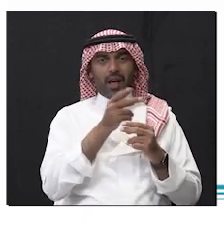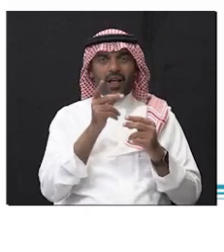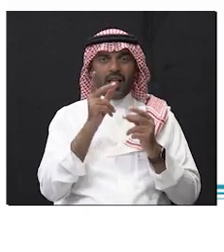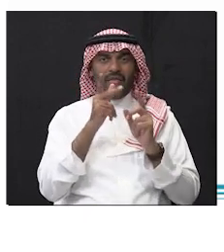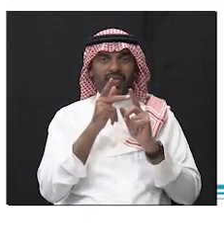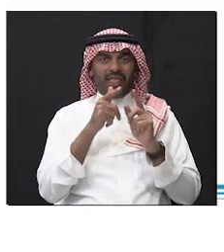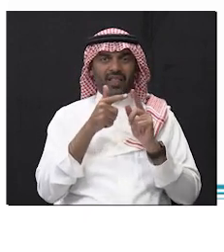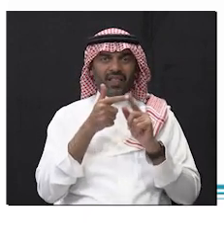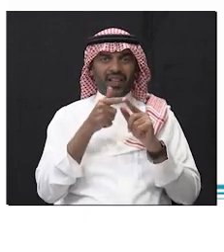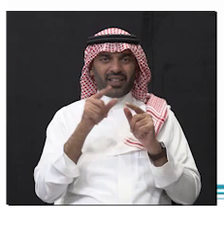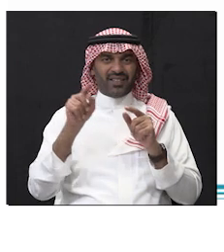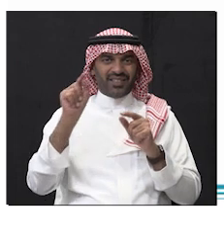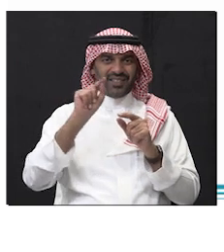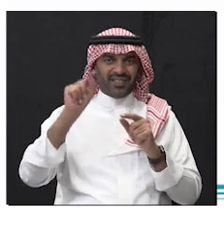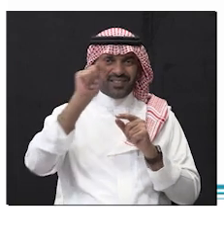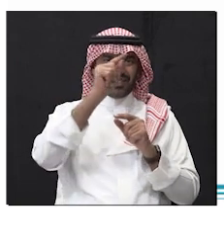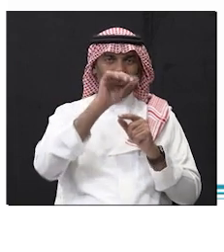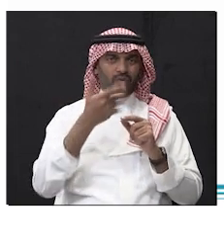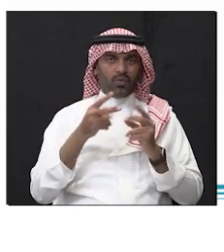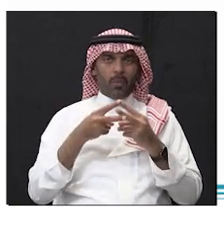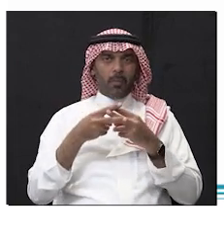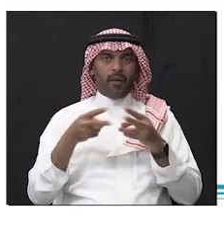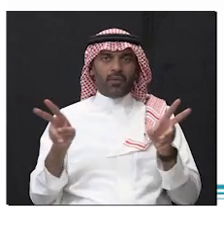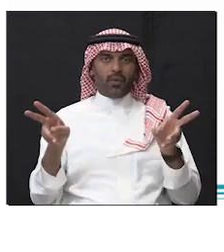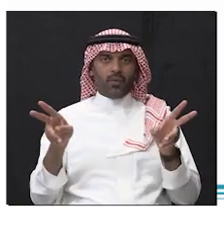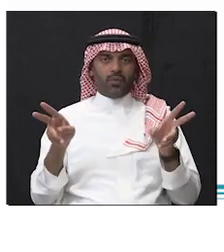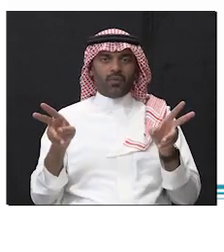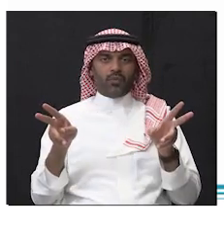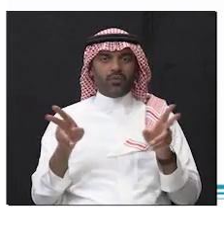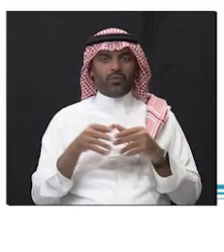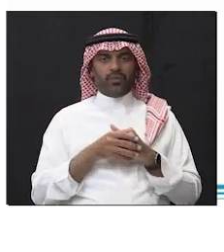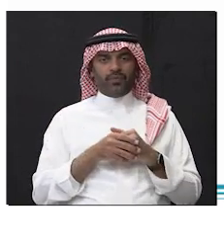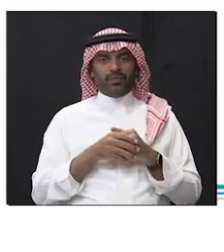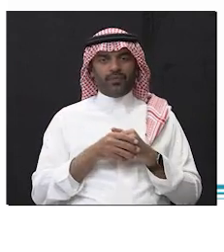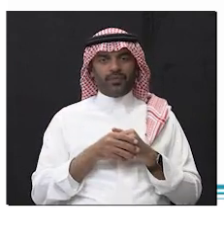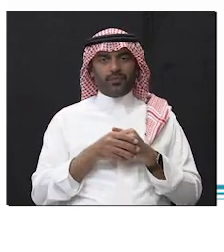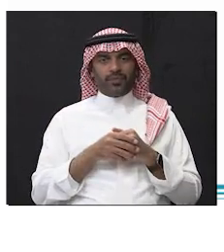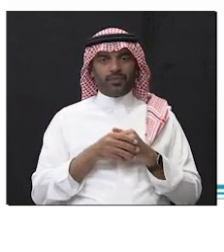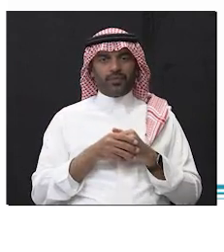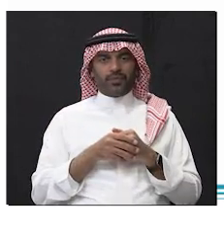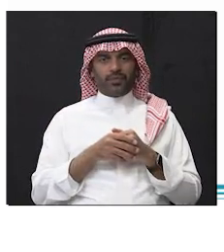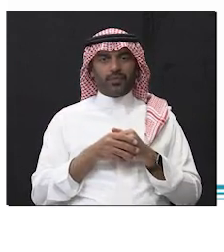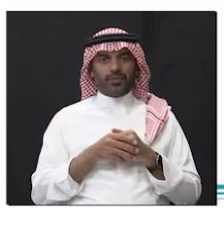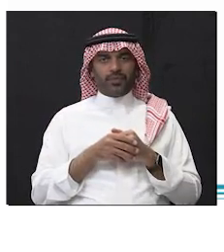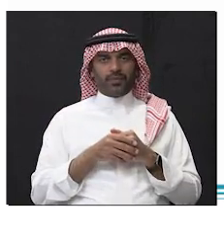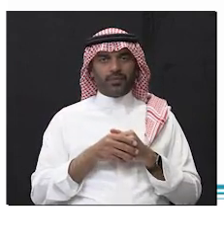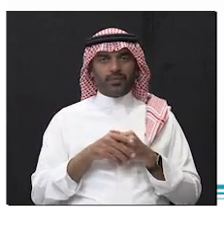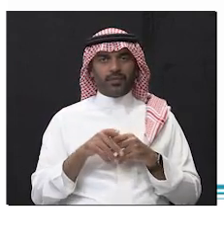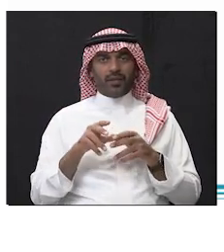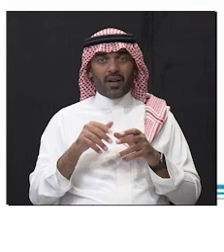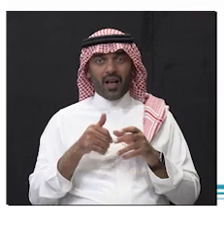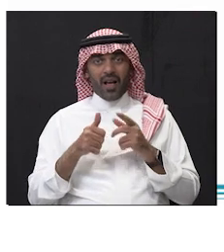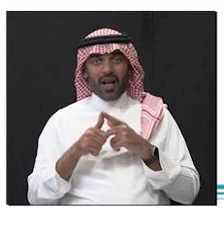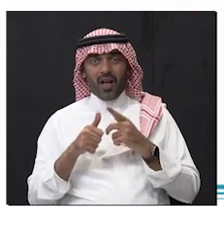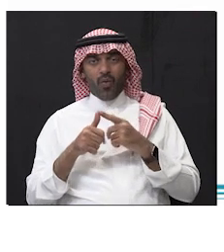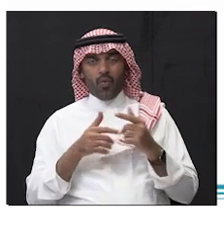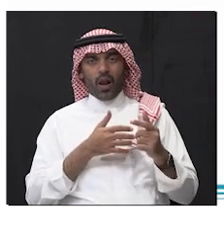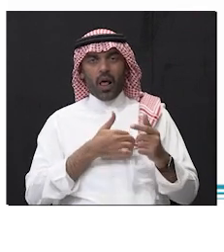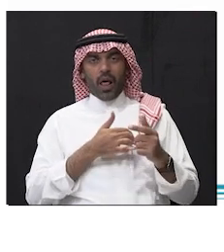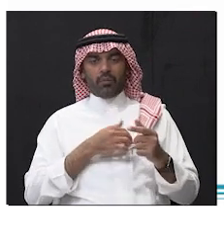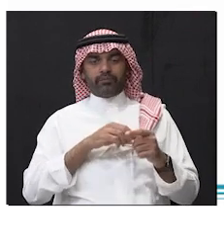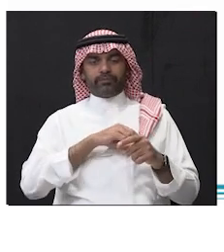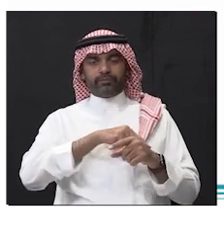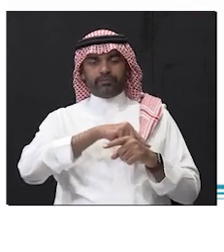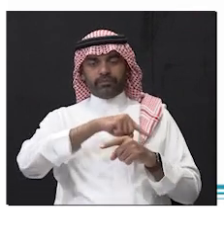مفتوح. لاحظ أن القلب لا يوجد هناك أوعية دموية لنقلها إلى جميع أجزاء الجسم، ولكنه